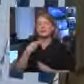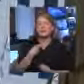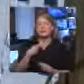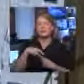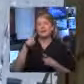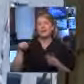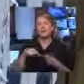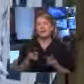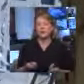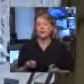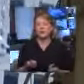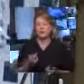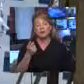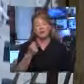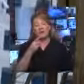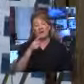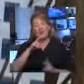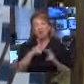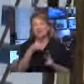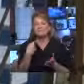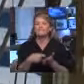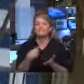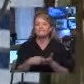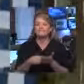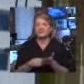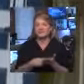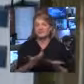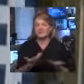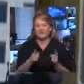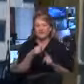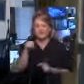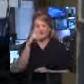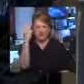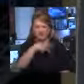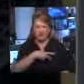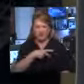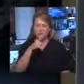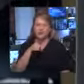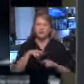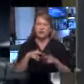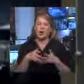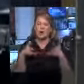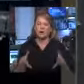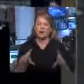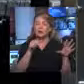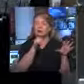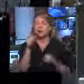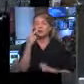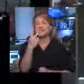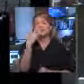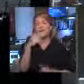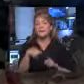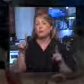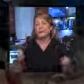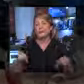אבל בשנה שעברה שוב קיבל דרישת תשלום, וכמו שאתם מתארים לעצמכם, היא נותרה מוגדלת על סך 625